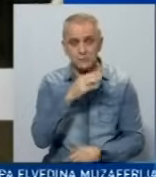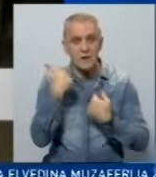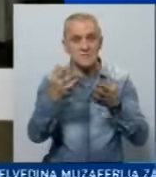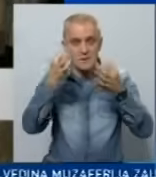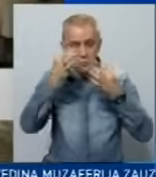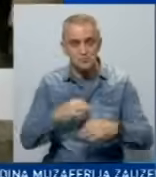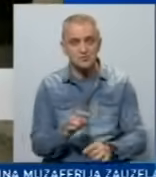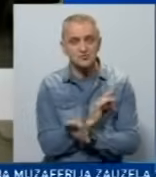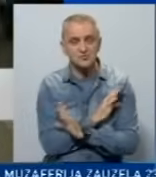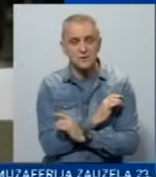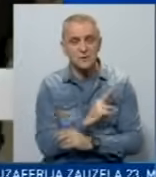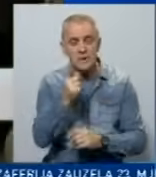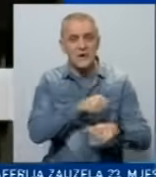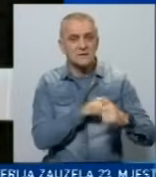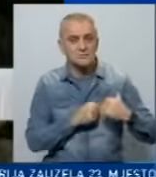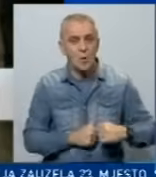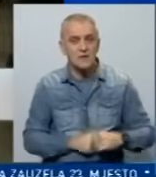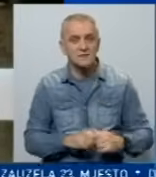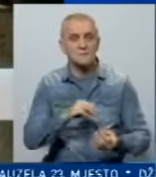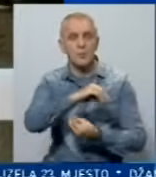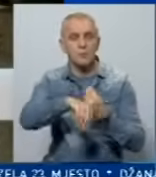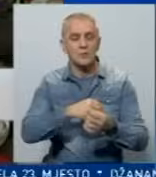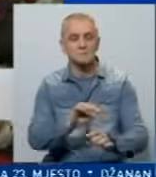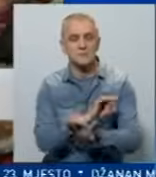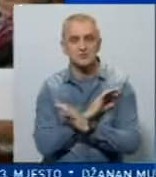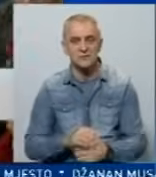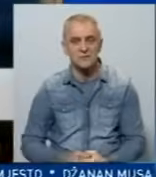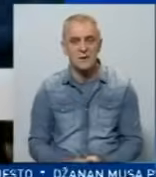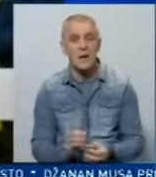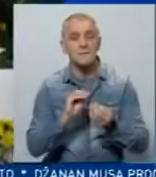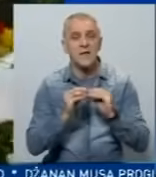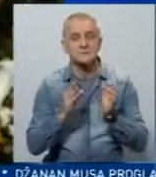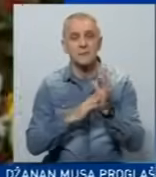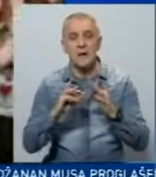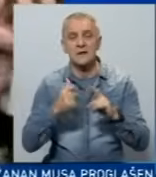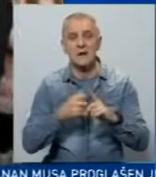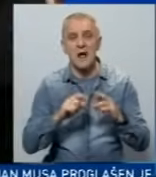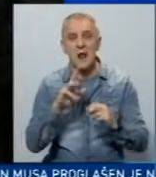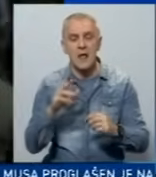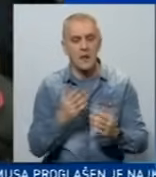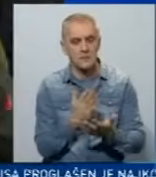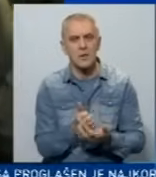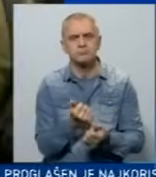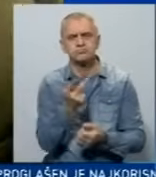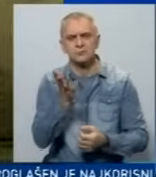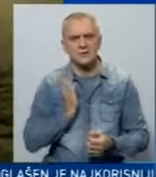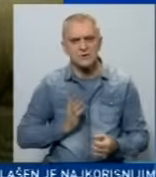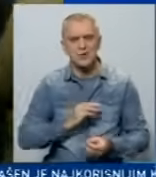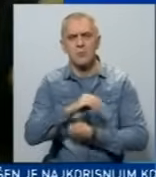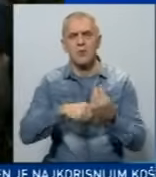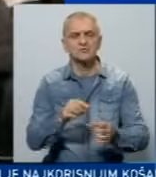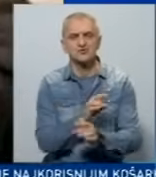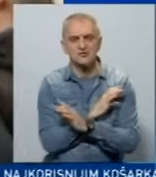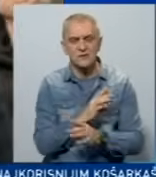počast žrtvama i solidarnost sa porodicama žrtava. Na pijaci Markale okupili su se brojni građani, porodice